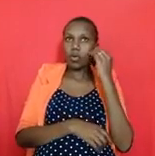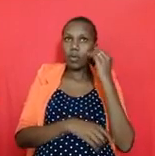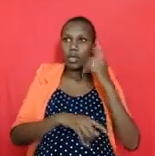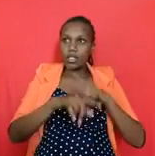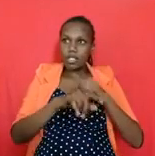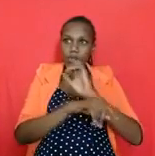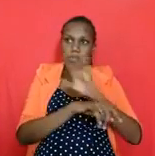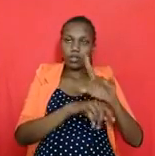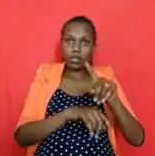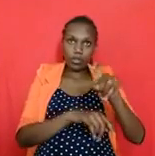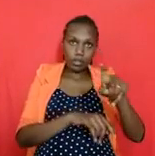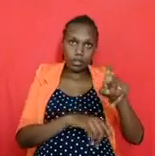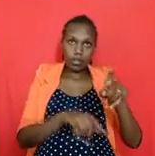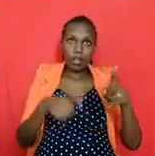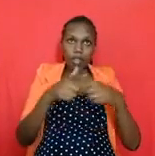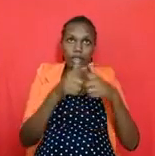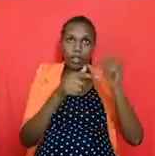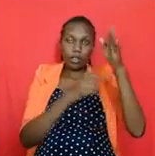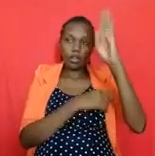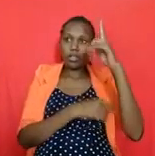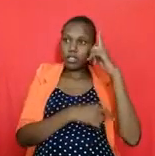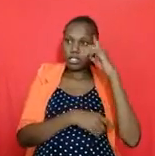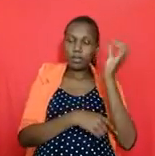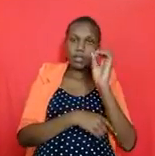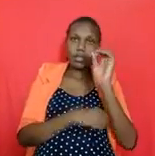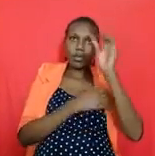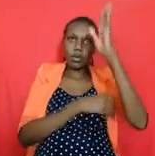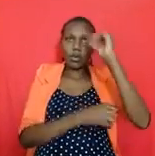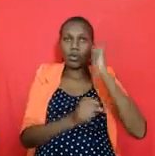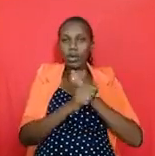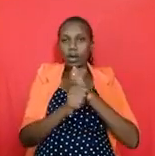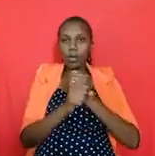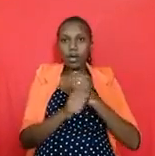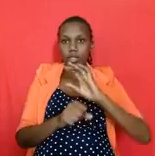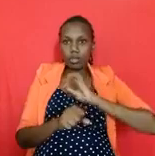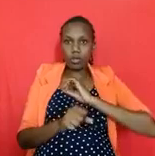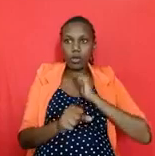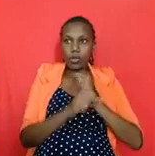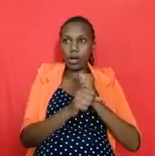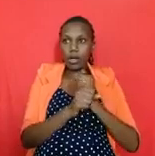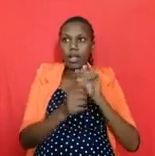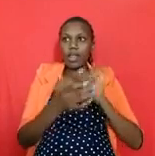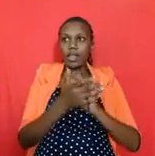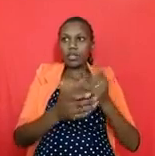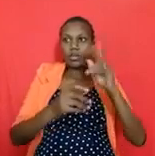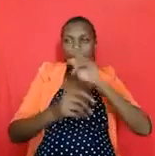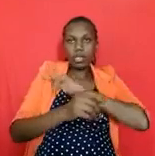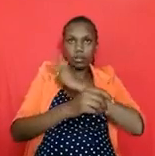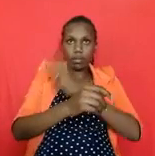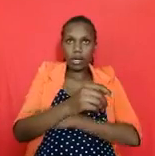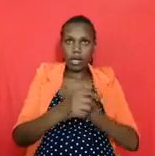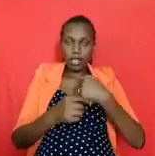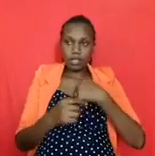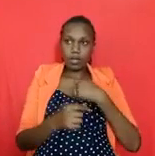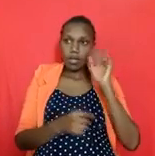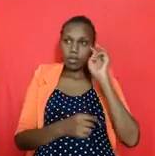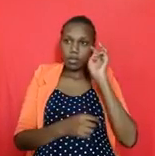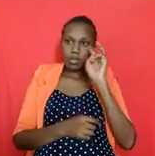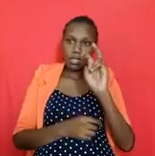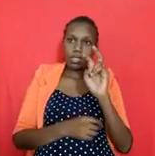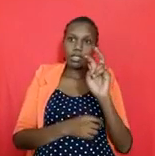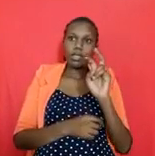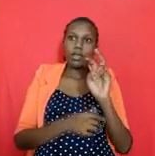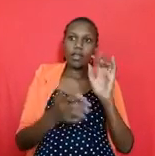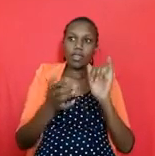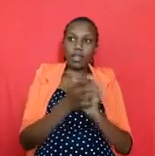covid close down ngai ndakomire ngai no arutaga wĩra wake noguo nĩ ũkoretwo ũkĩnjĩkĩra hinya nĩ gũcũthĩrĩria ngona atĩ